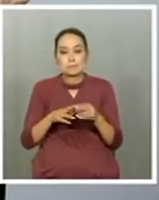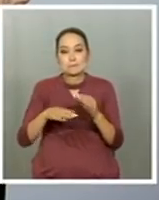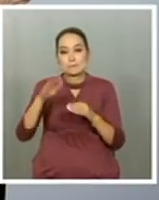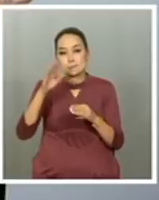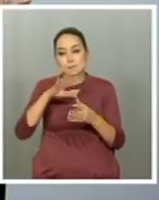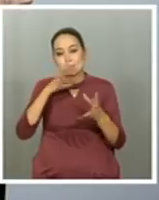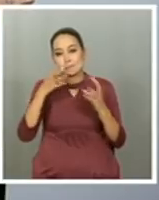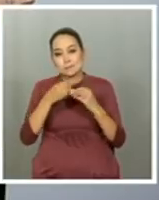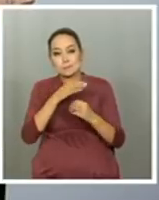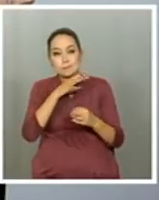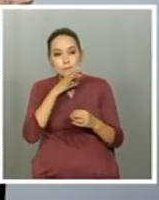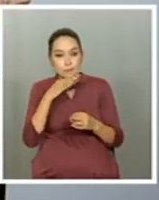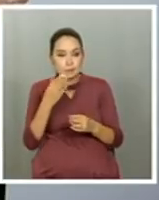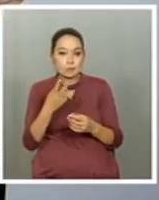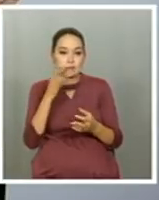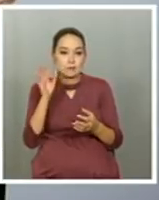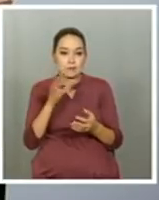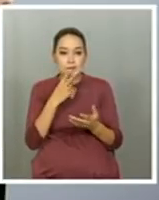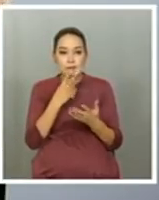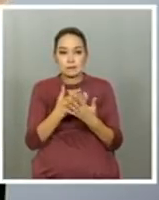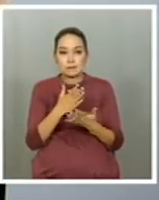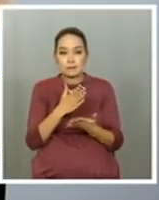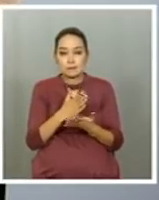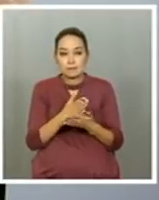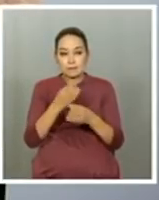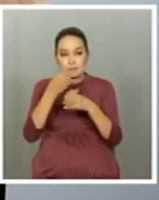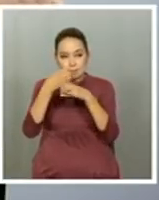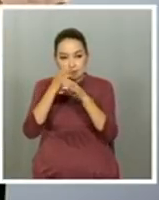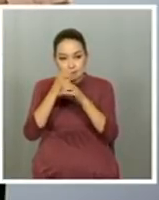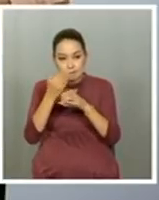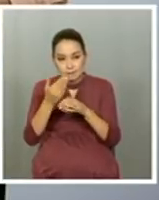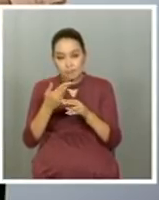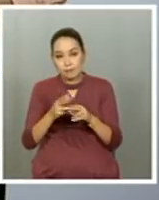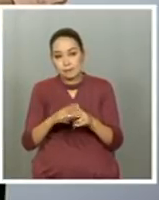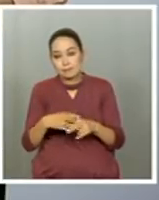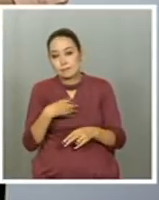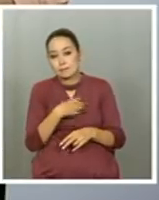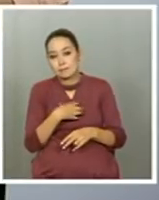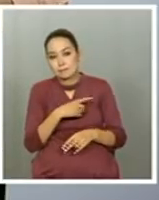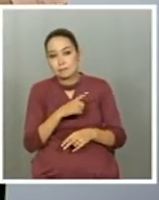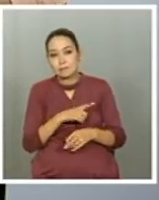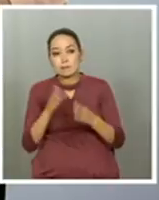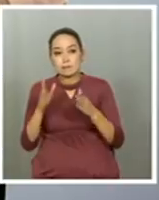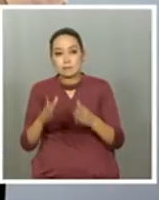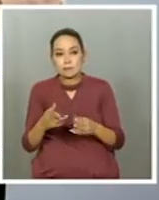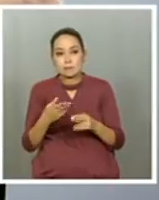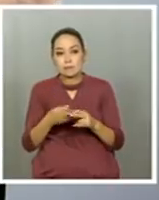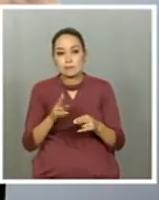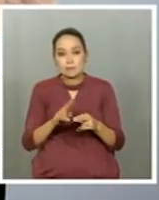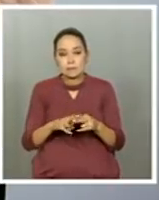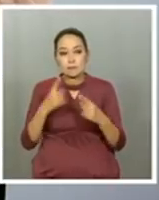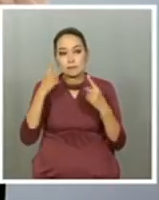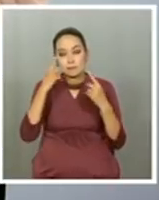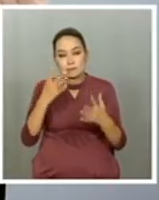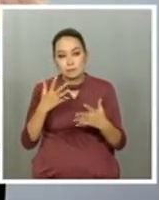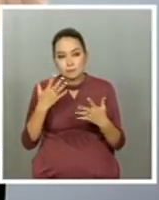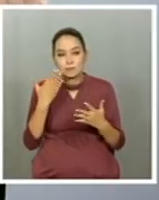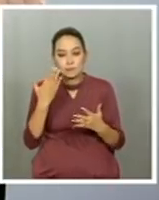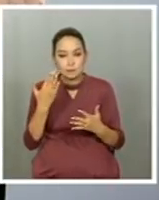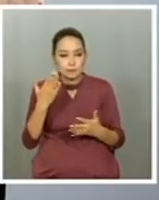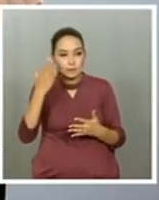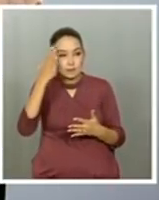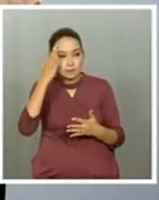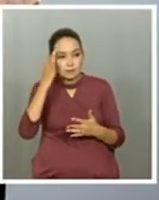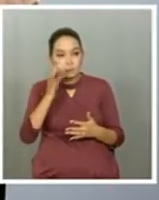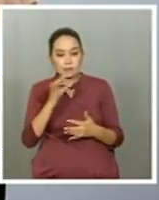мөлшерде кездеседі. Микроскоптың жалпы негізгі сипаттамасы ол айқындау қабілеті мен